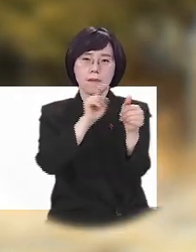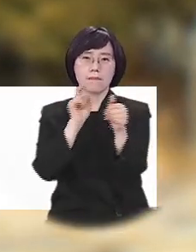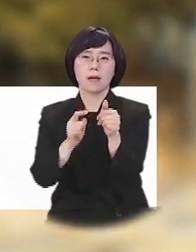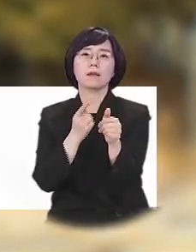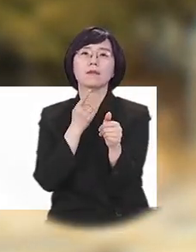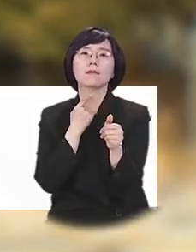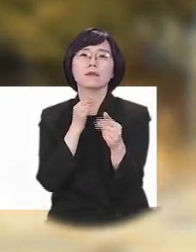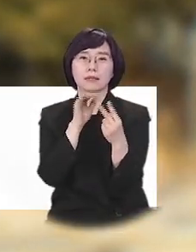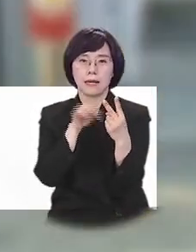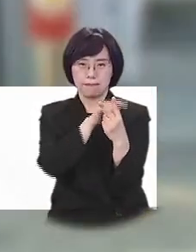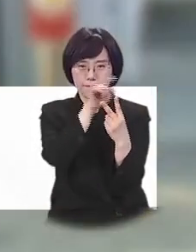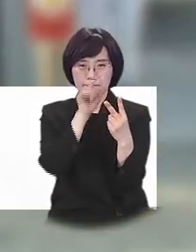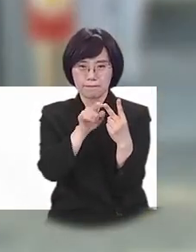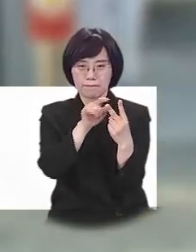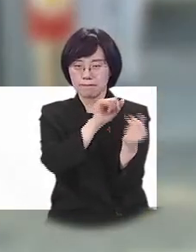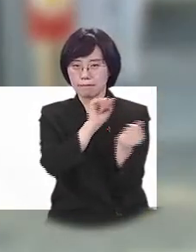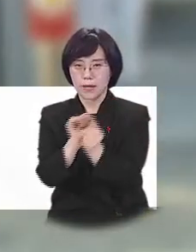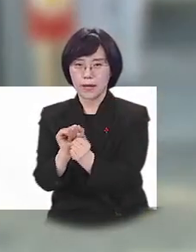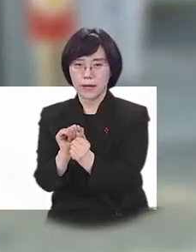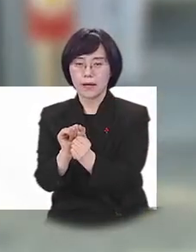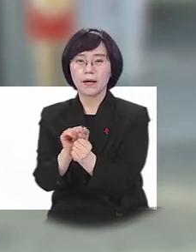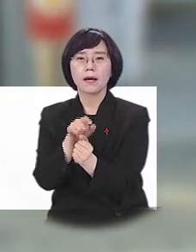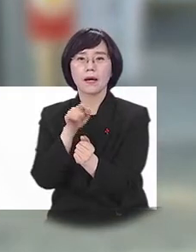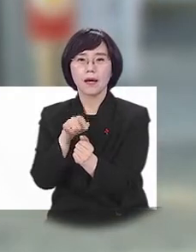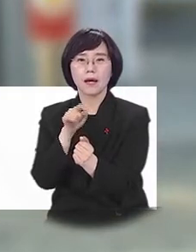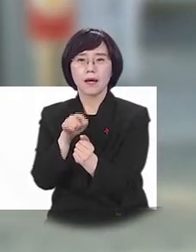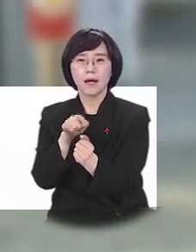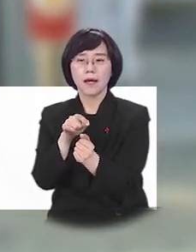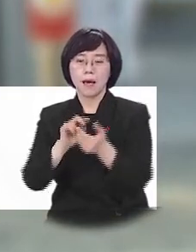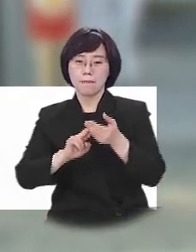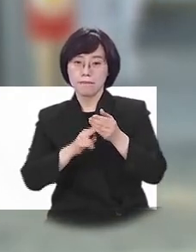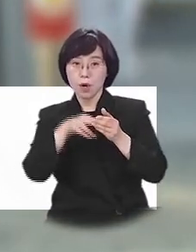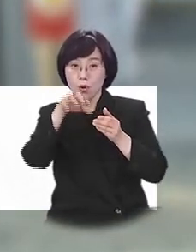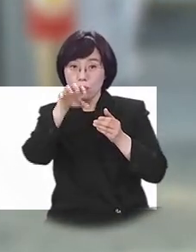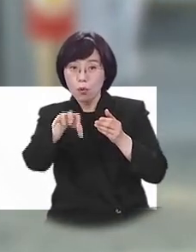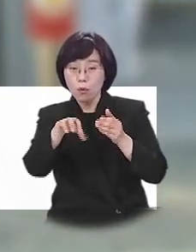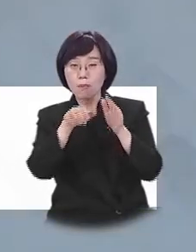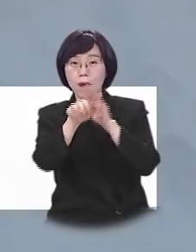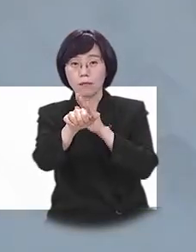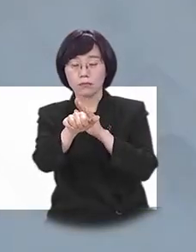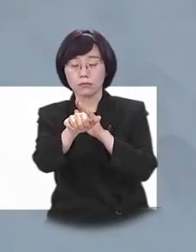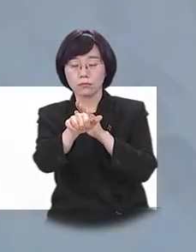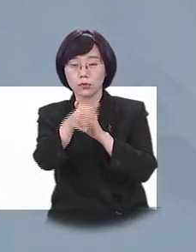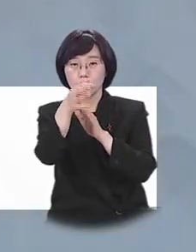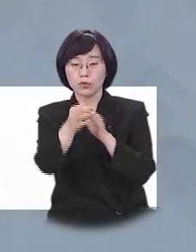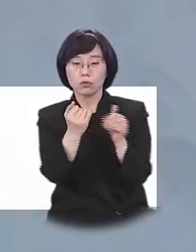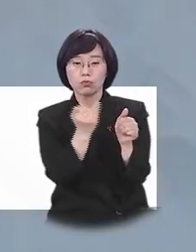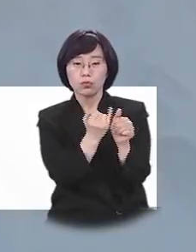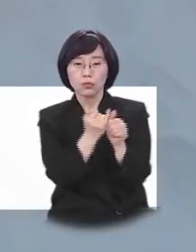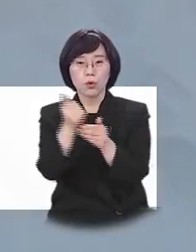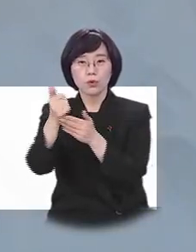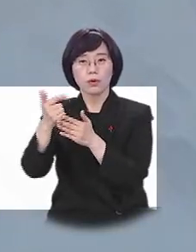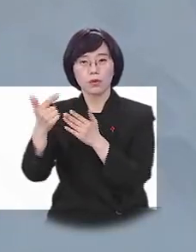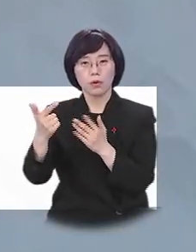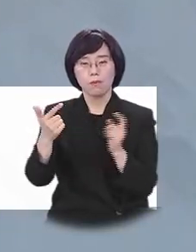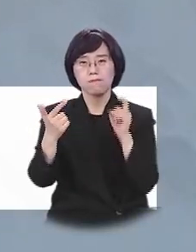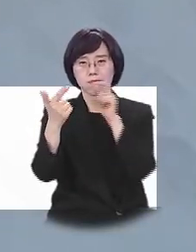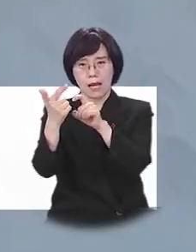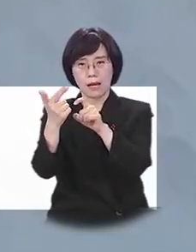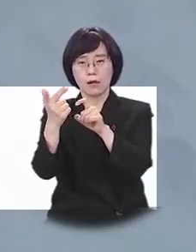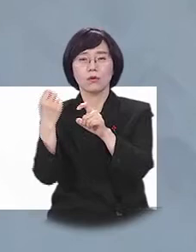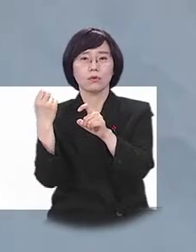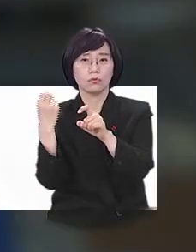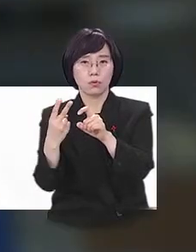양성 판정을 받았습니다. 이들이 방문한 미용실에서도 주인 부부와 손님 6명이 한꺼번에